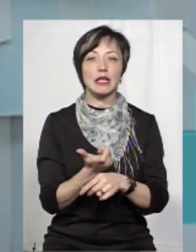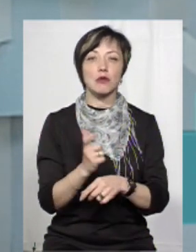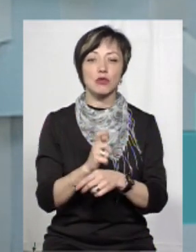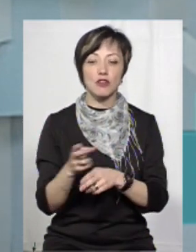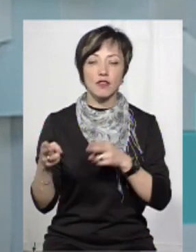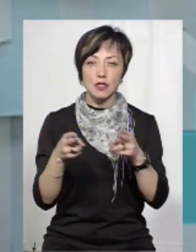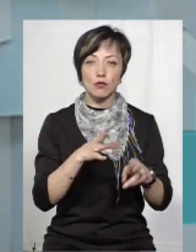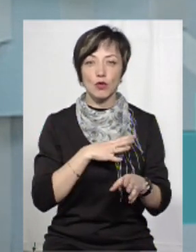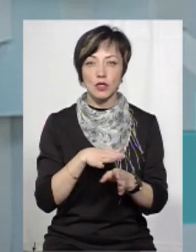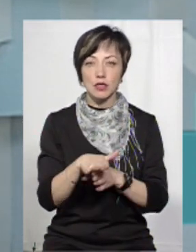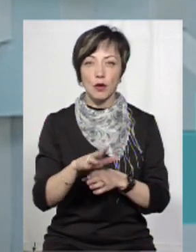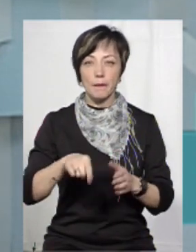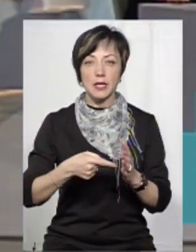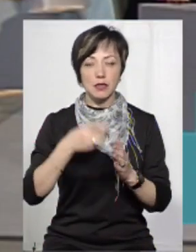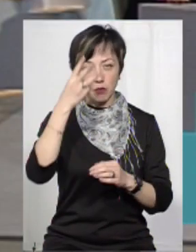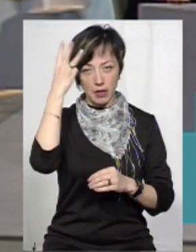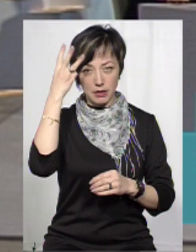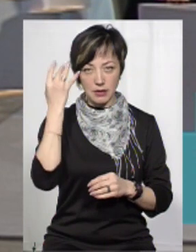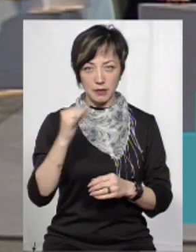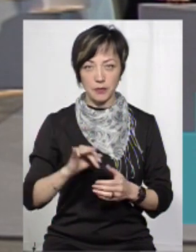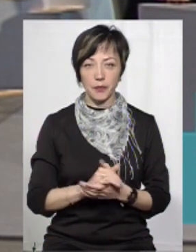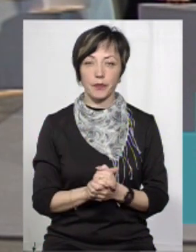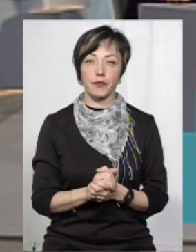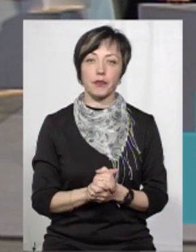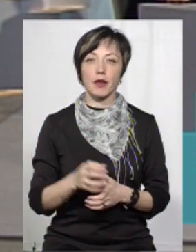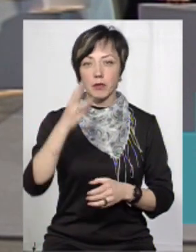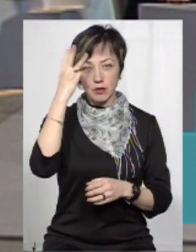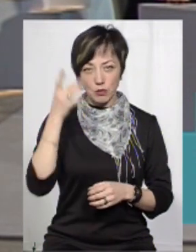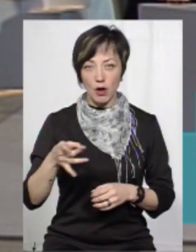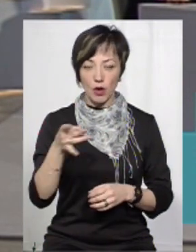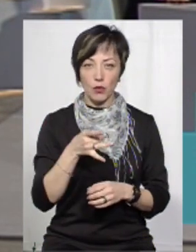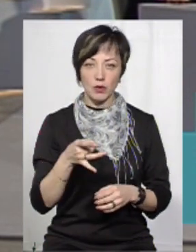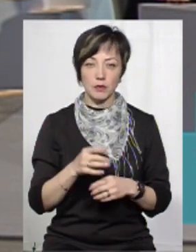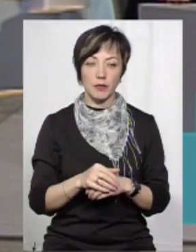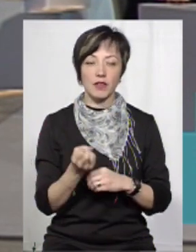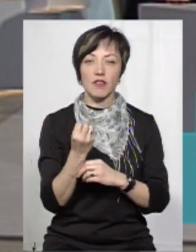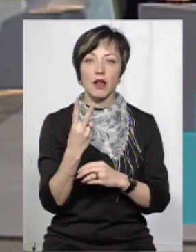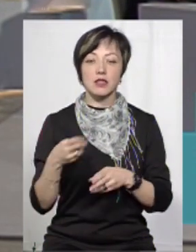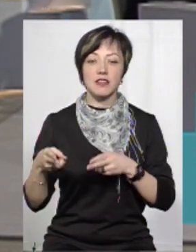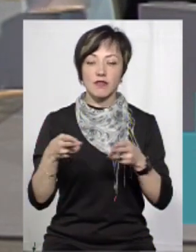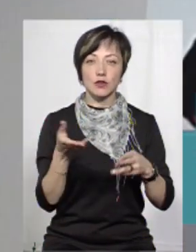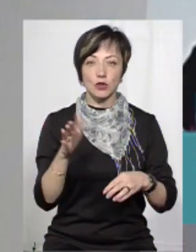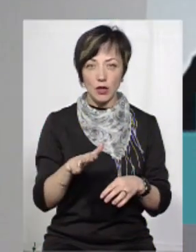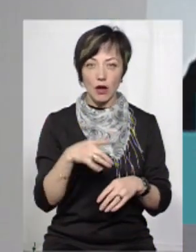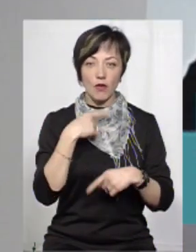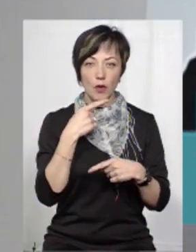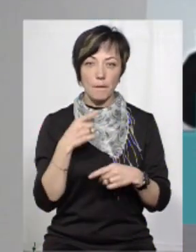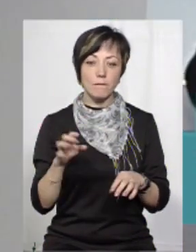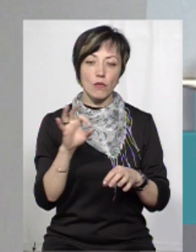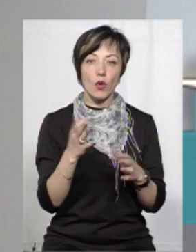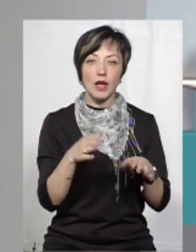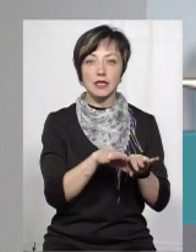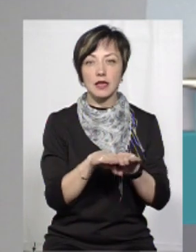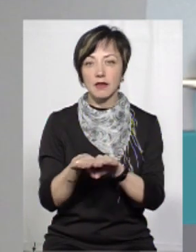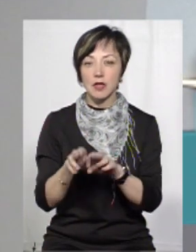Найбільше виїздів було здійснено по місту Хмельницький, в Хмельницькому районі, 12 виїздів. Якось прийнято говорити про якісь